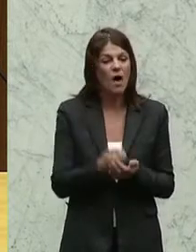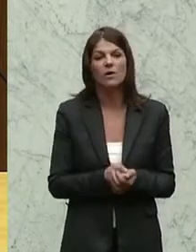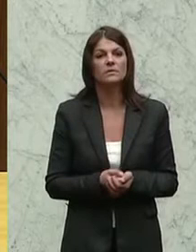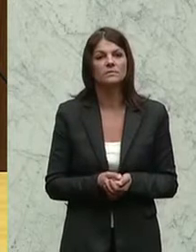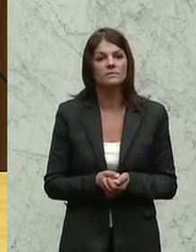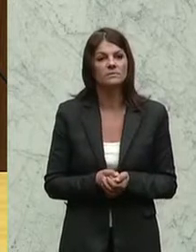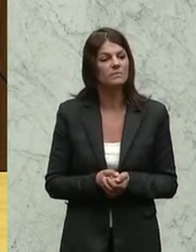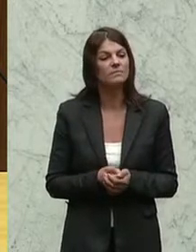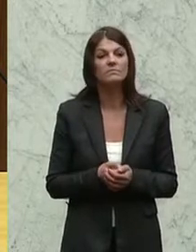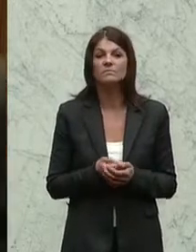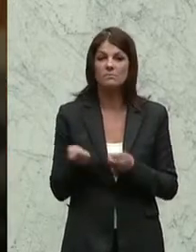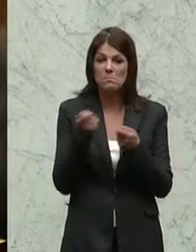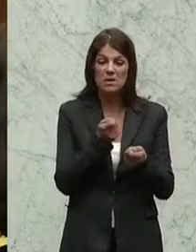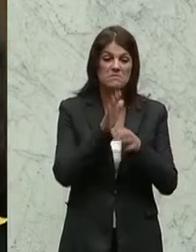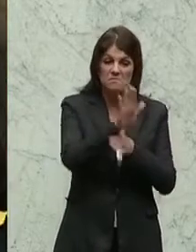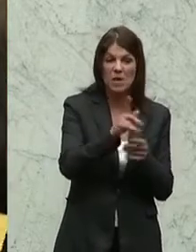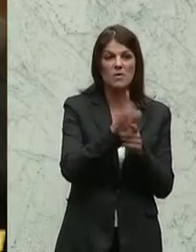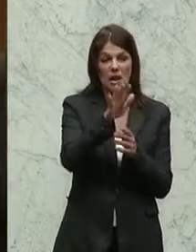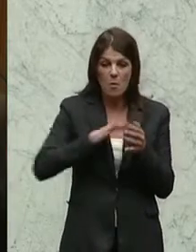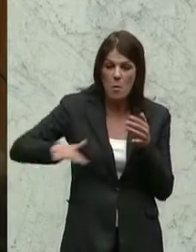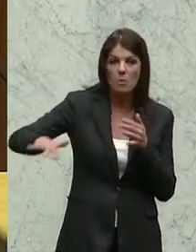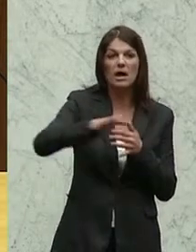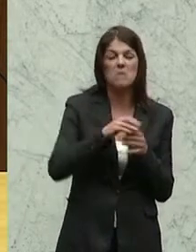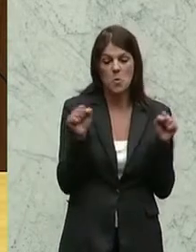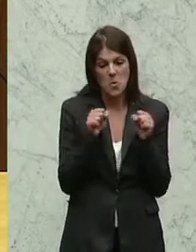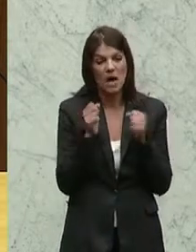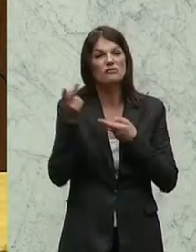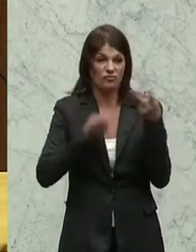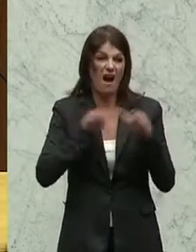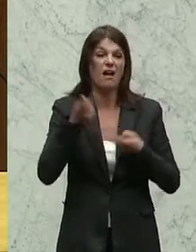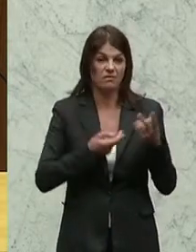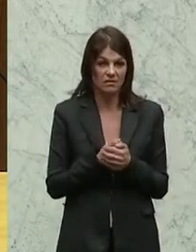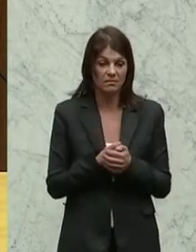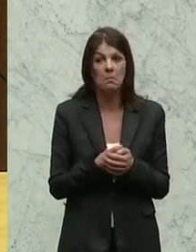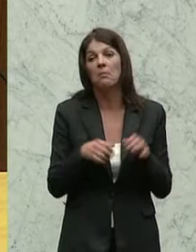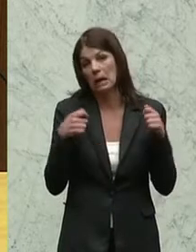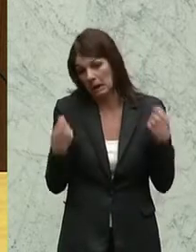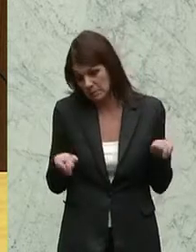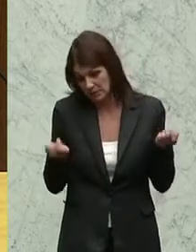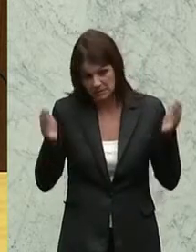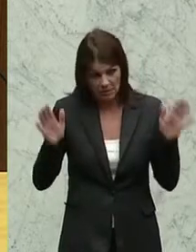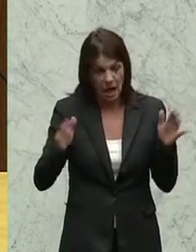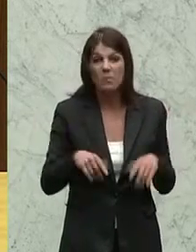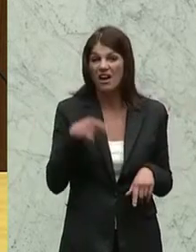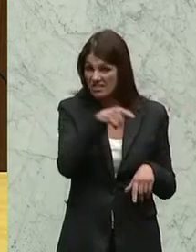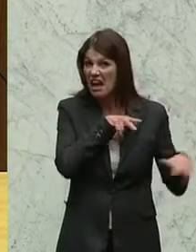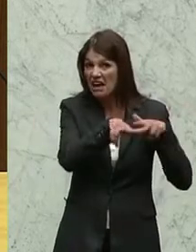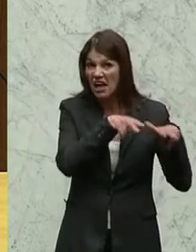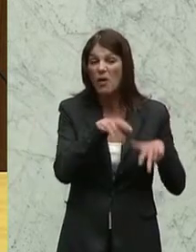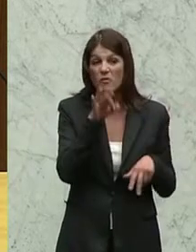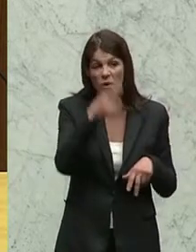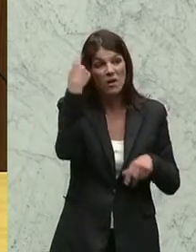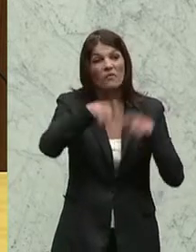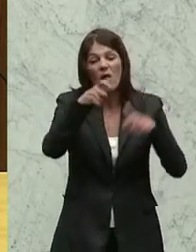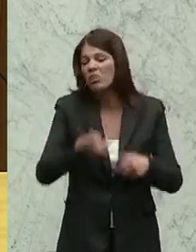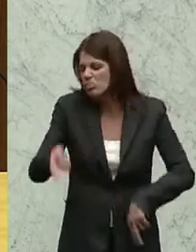Ihnen und Ihrer Umgebung erheblichen Schaden zu. Das mag sein, aber diese Regierung fügt unserer Bevölkerung